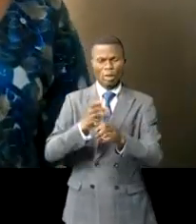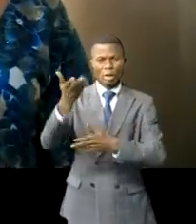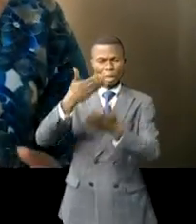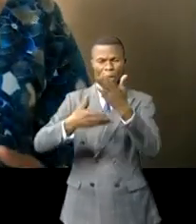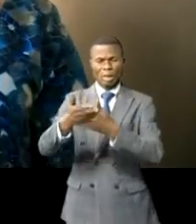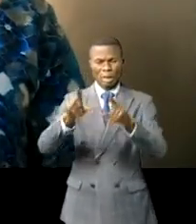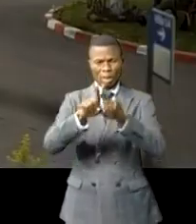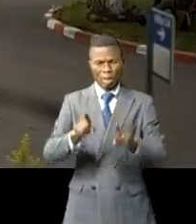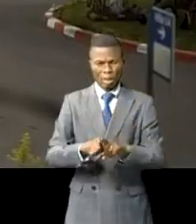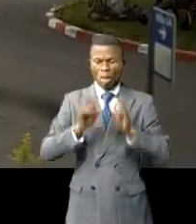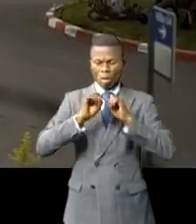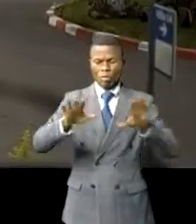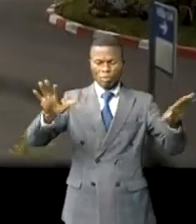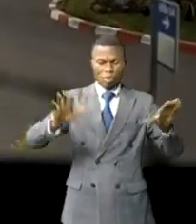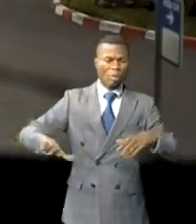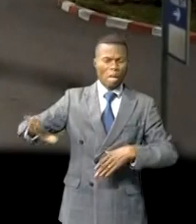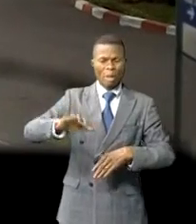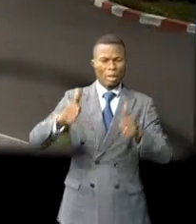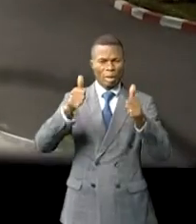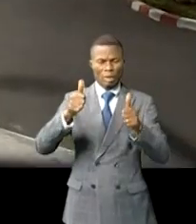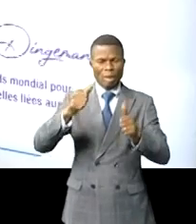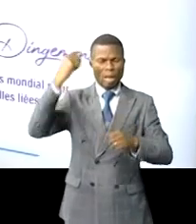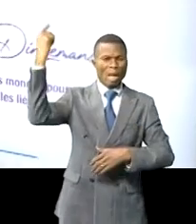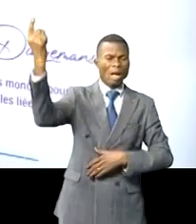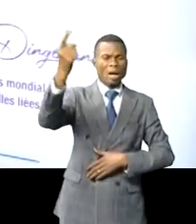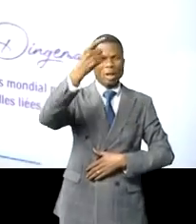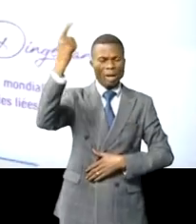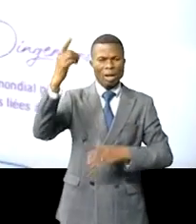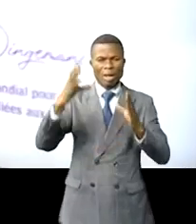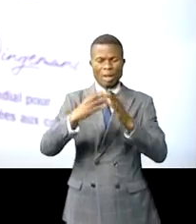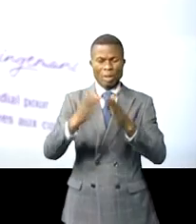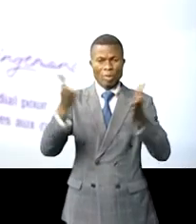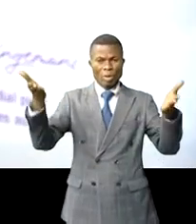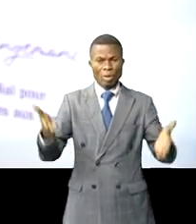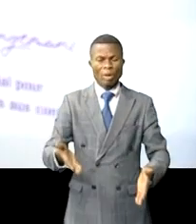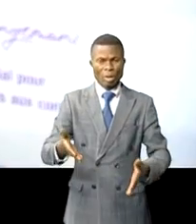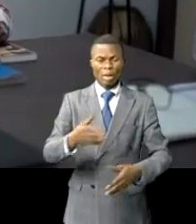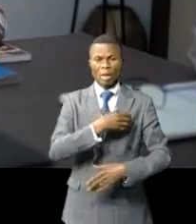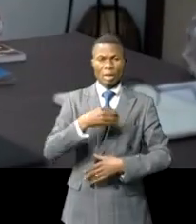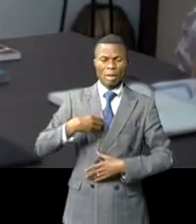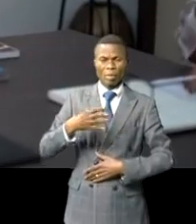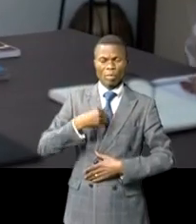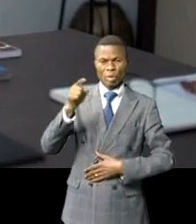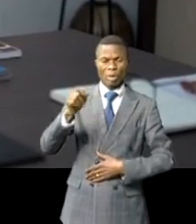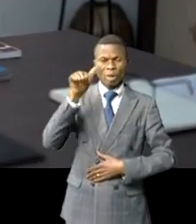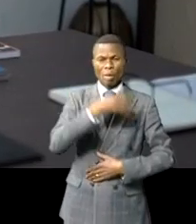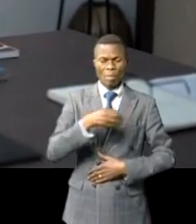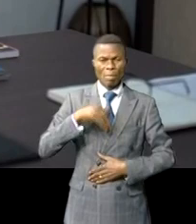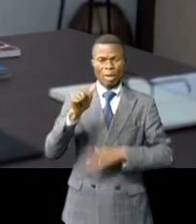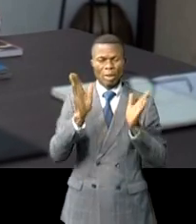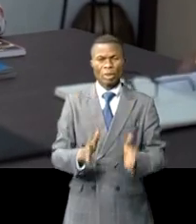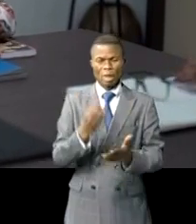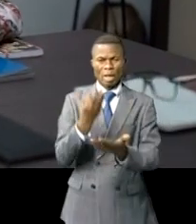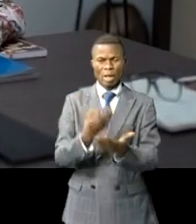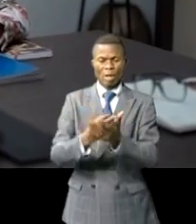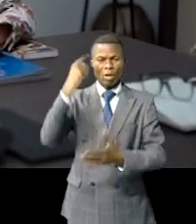et son écho retentit positivement à l'international avec la présence d'Esther Digmans, directrice exécutive du Fonds